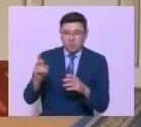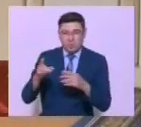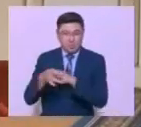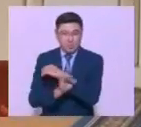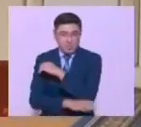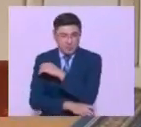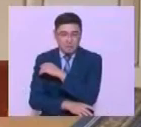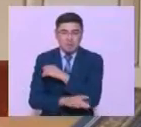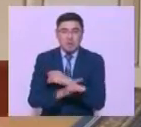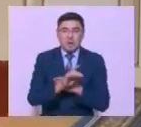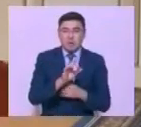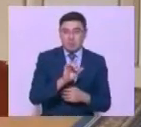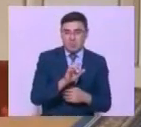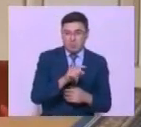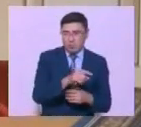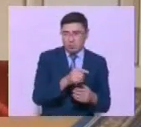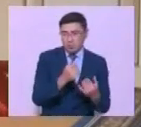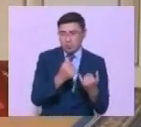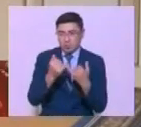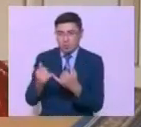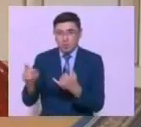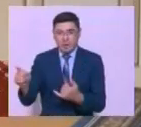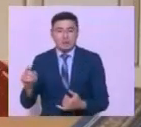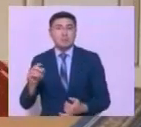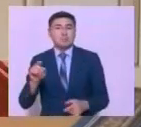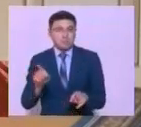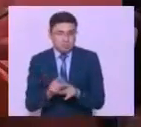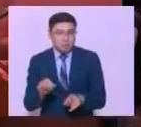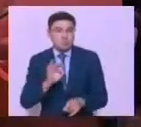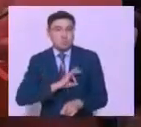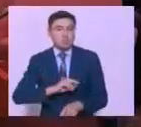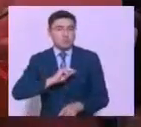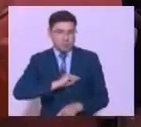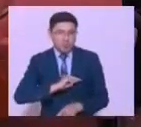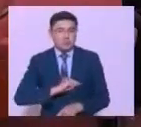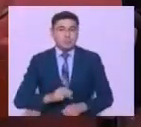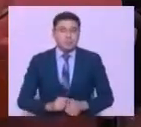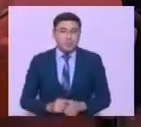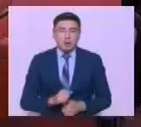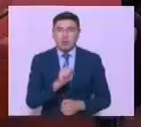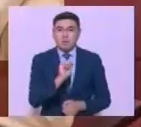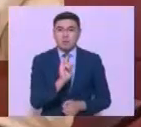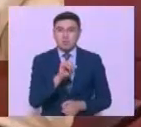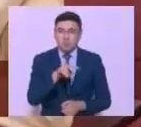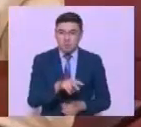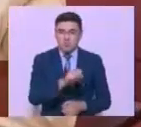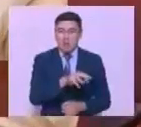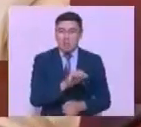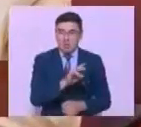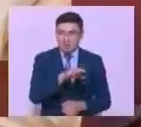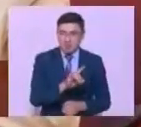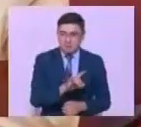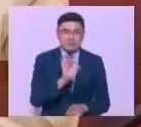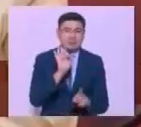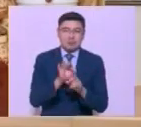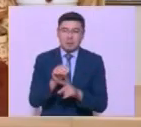адамдарға, екі қолына бір жұмыс таба алмай отырған адамдарға берсек деп ойлап отырмыз. Айта кетейік, ауыл аманаты жобасының негізгі мақсаты ауыл халқының